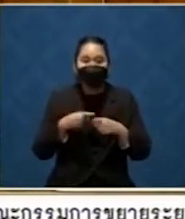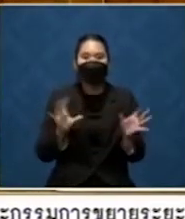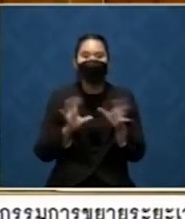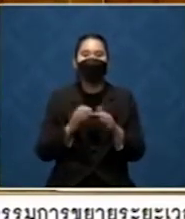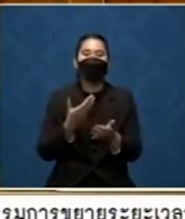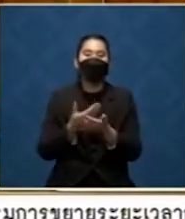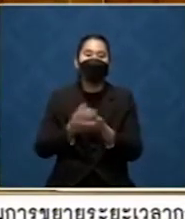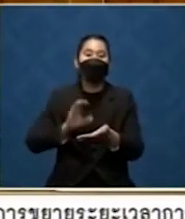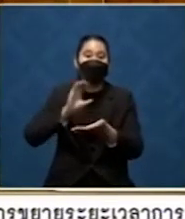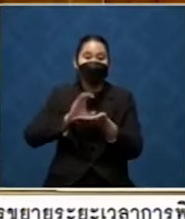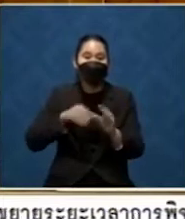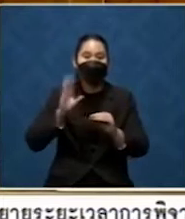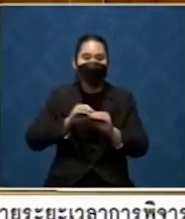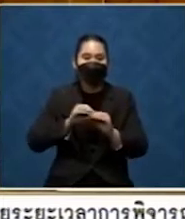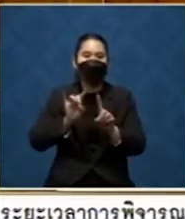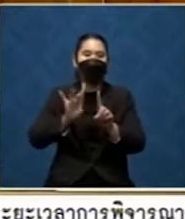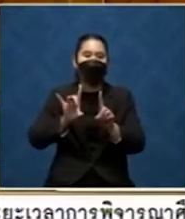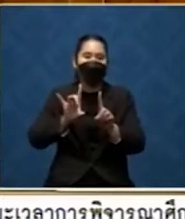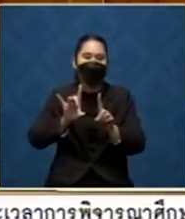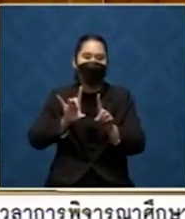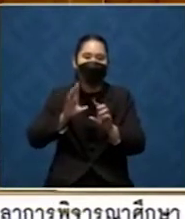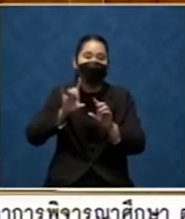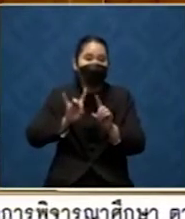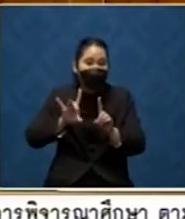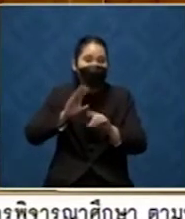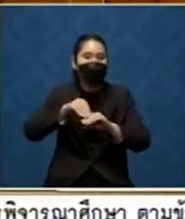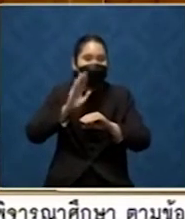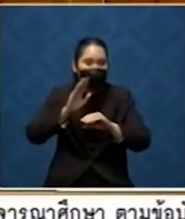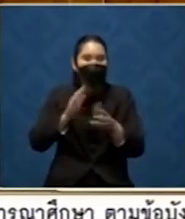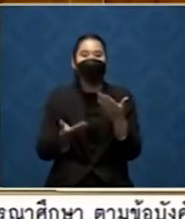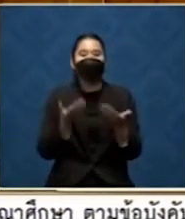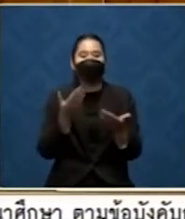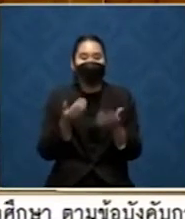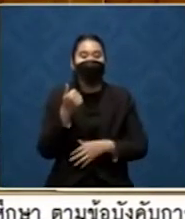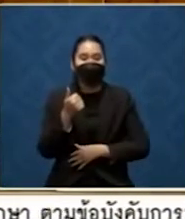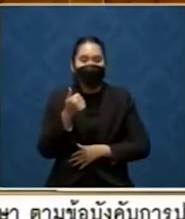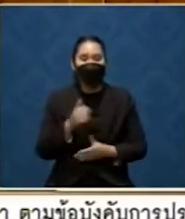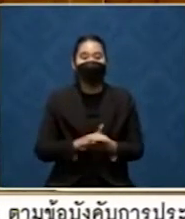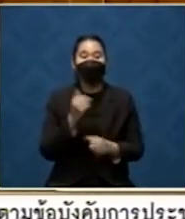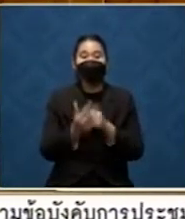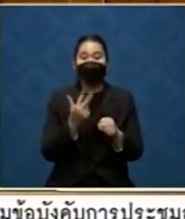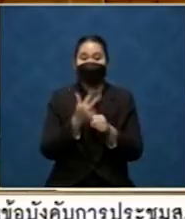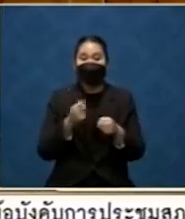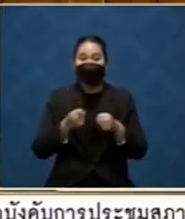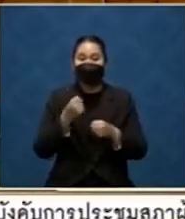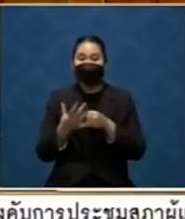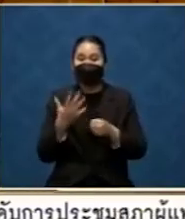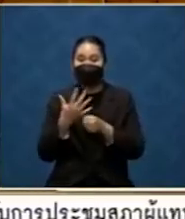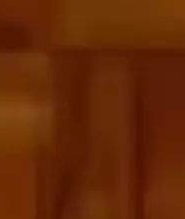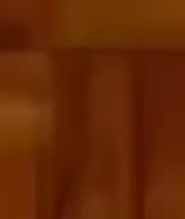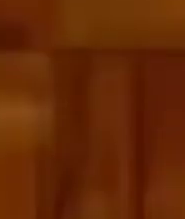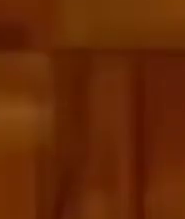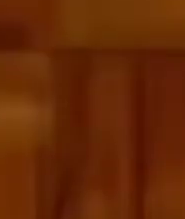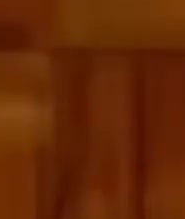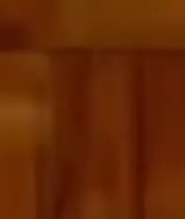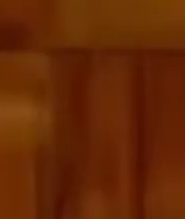จะเพิ่มเป็นร้อยล้านหรือกว่าร้อยล้านก็ย่อมได้ท่านจะเพิ่มเวลาจาก3ปีเป็น5ปีเป็น10ปีก็ได้ผ